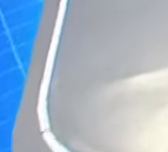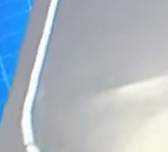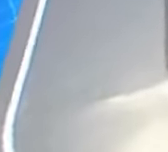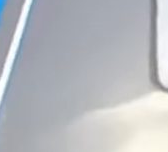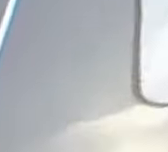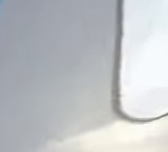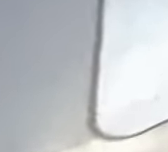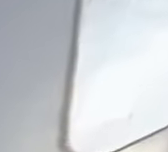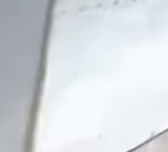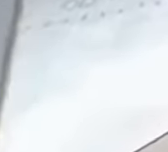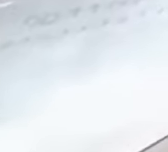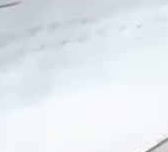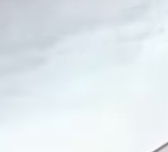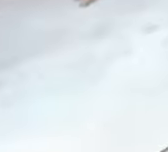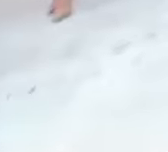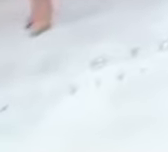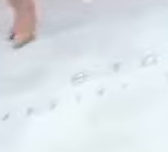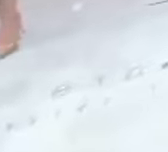Magbabalik ka! Sexy!